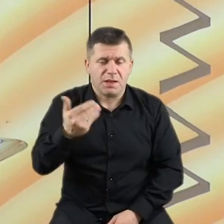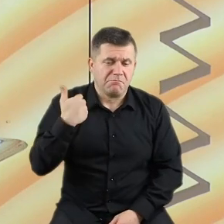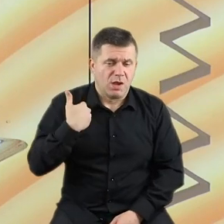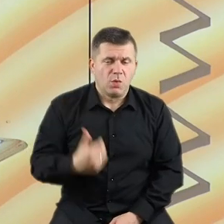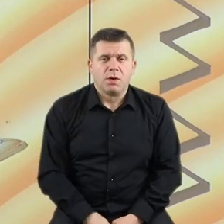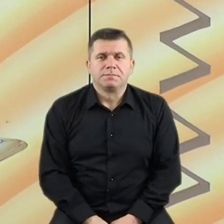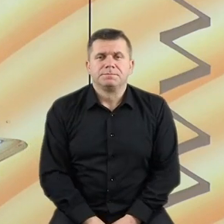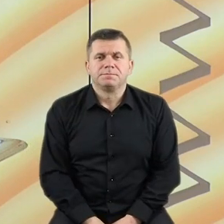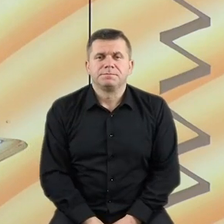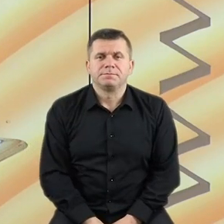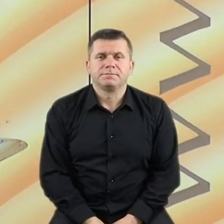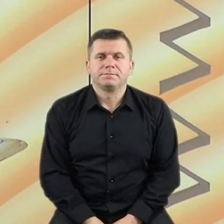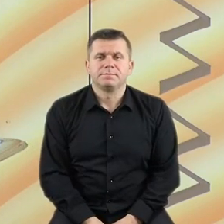było.